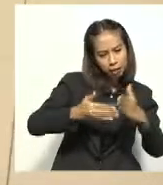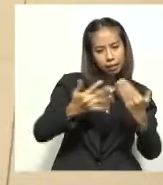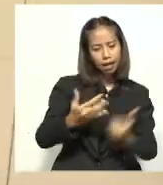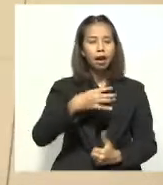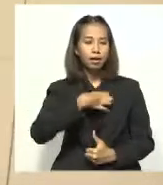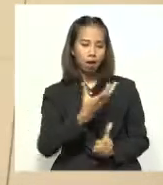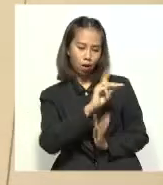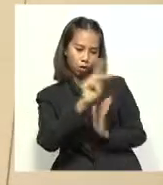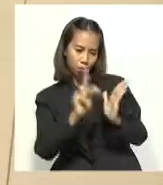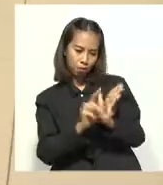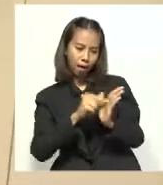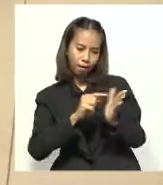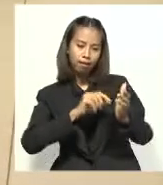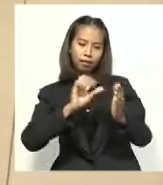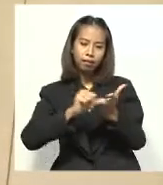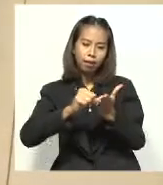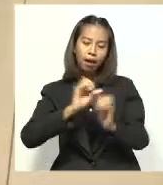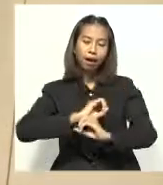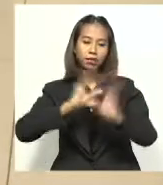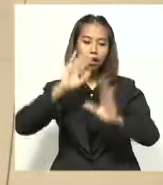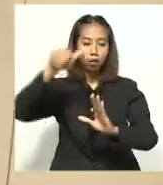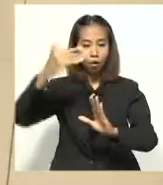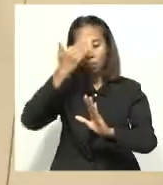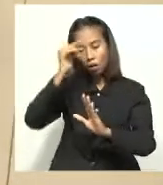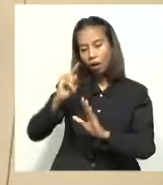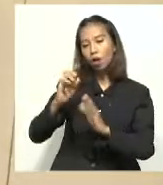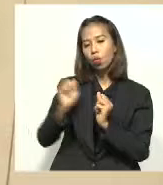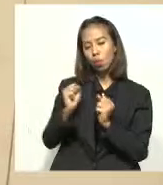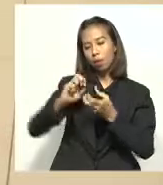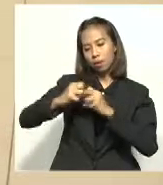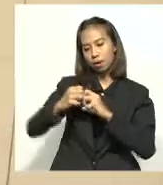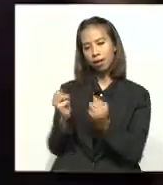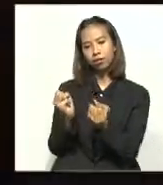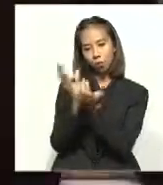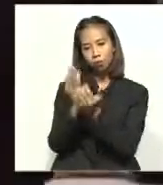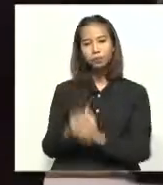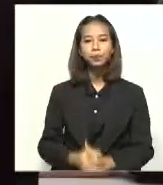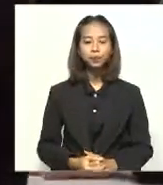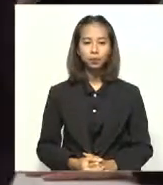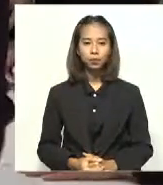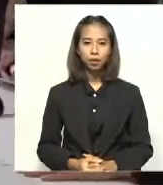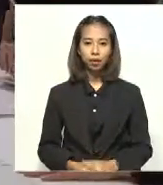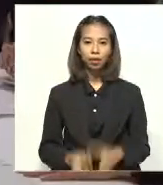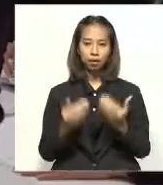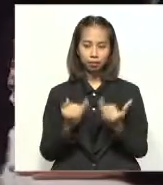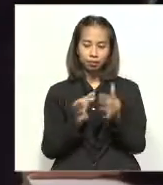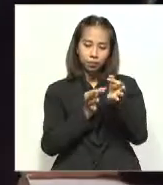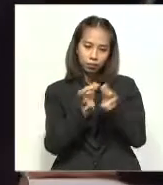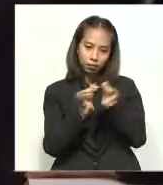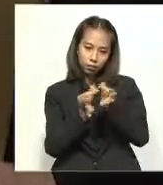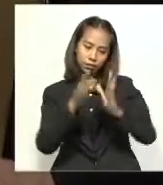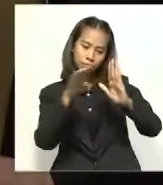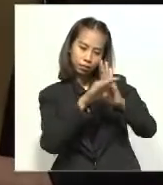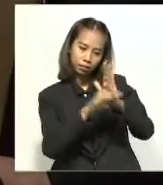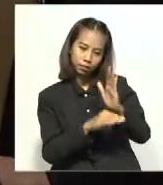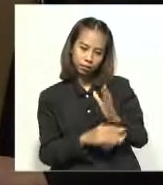จนก่อนที่จะเริ่มลงมือปฏิบัติค่ะเพื่อไม่ให้เกิดปัญหาขึ้นในภายหลังค่ะการชี้แจงแนวทางการดำเนินการ